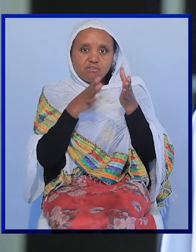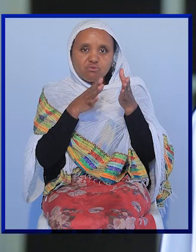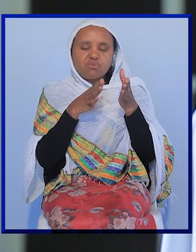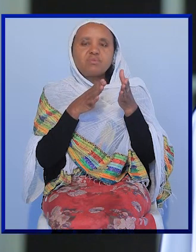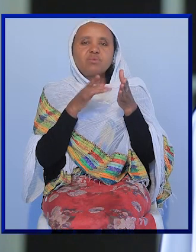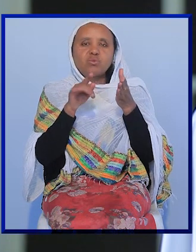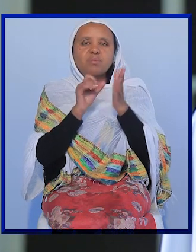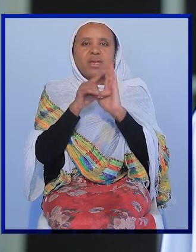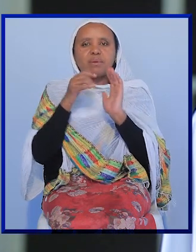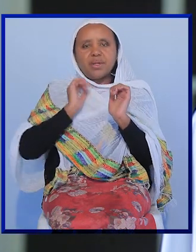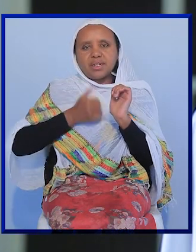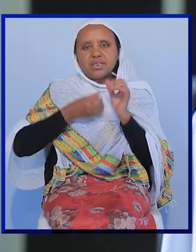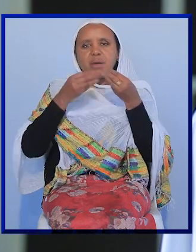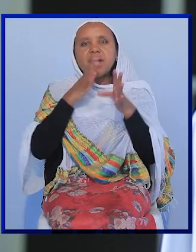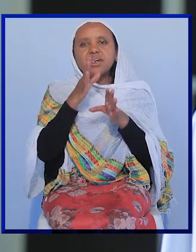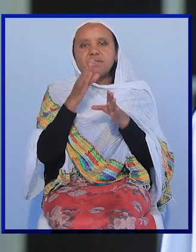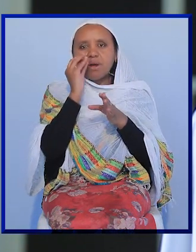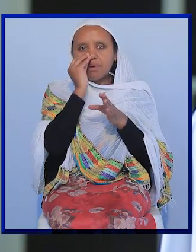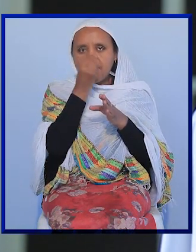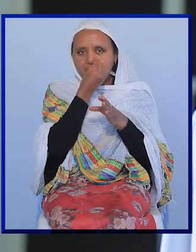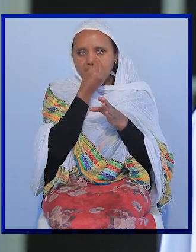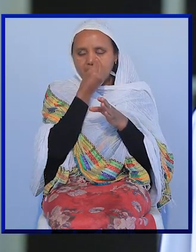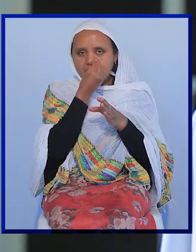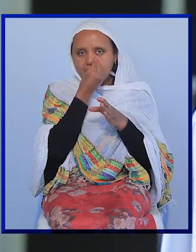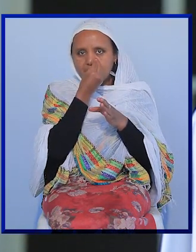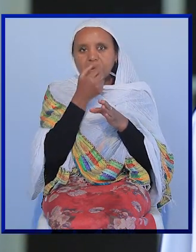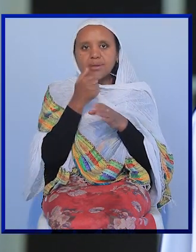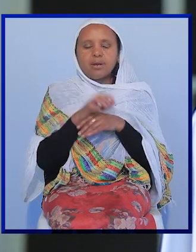አያችሁ፣ የማትረግፍ አበባ ልምላሜ ምልጃ የማይለያት